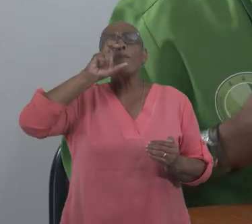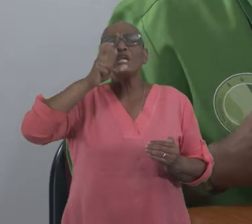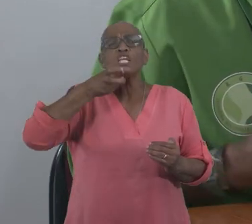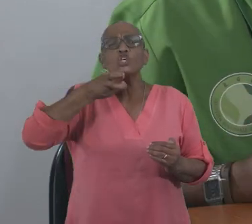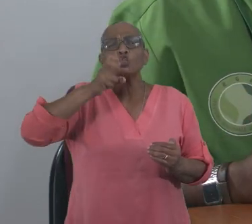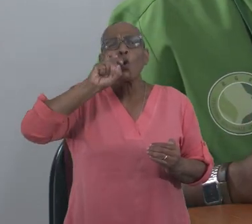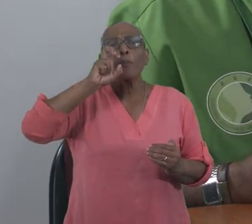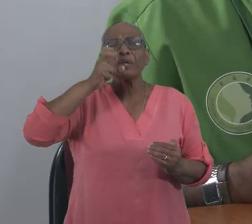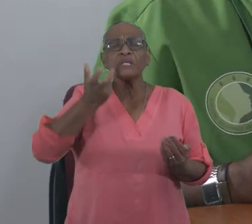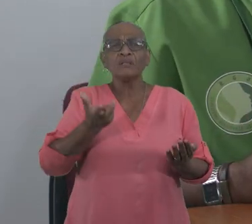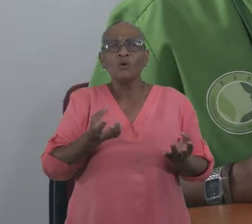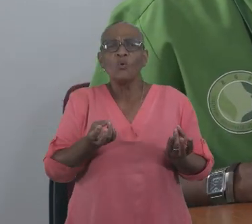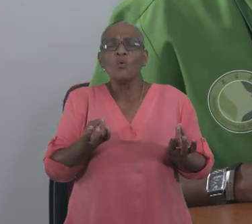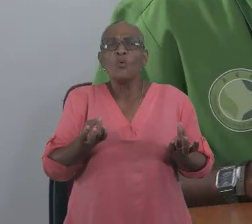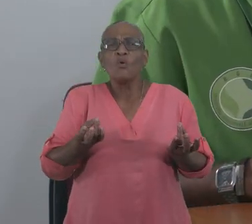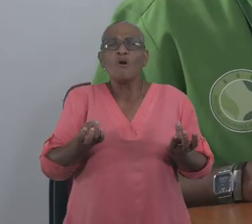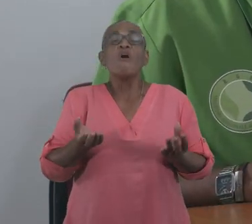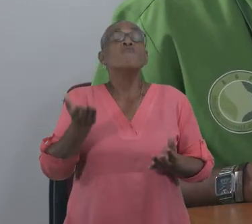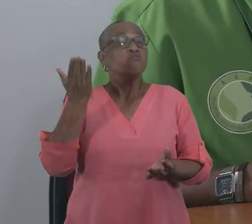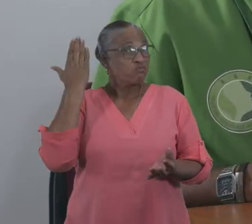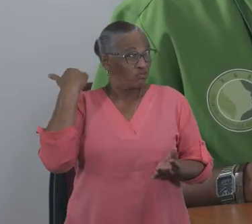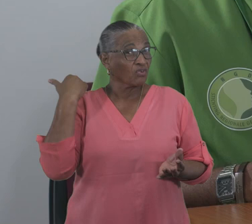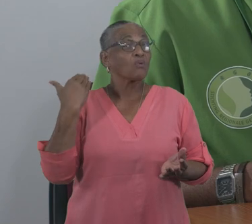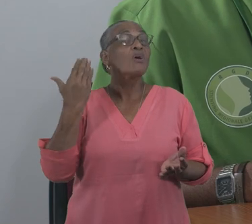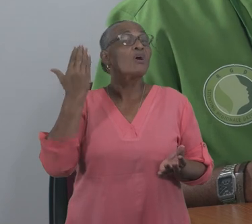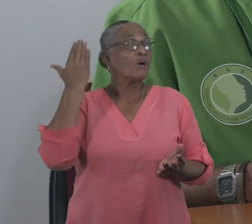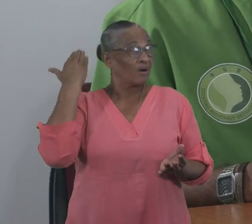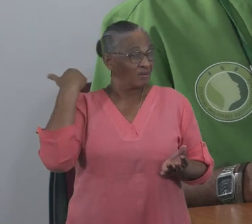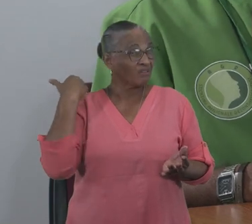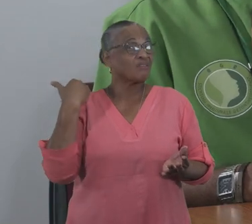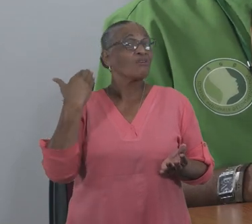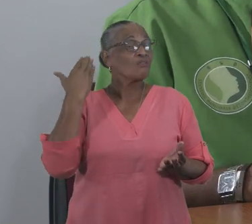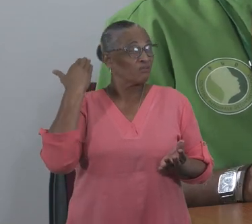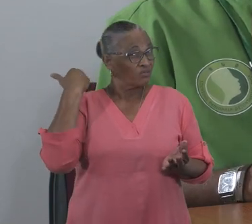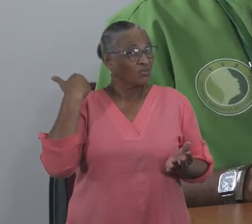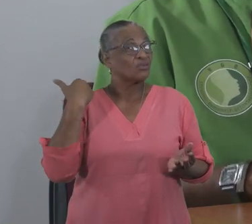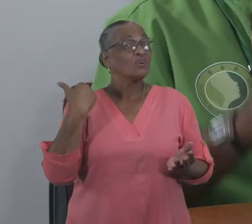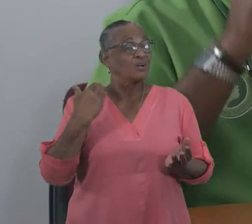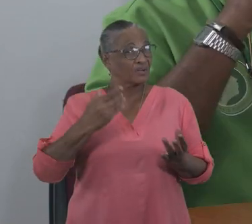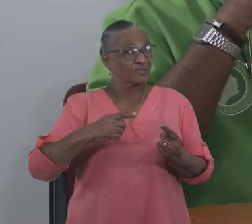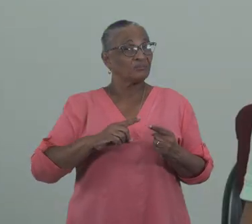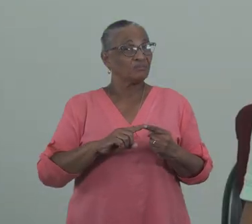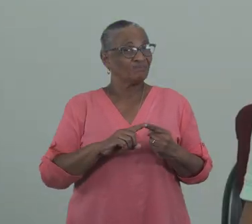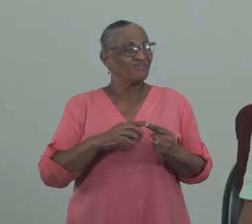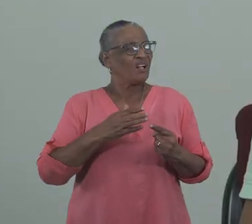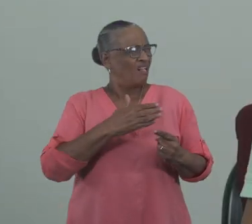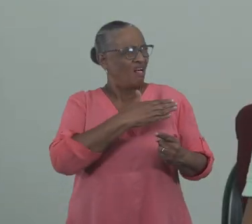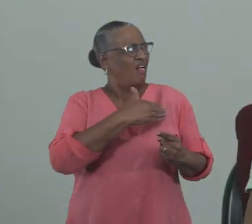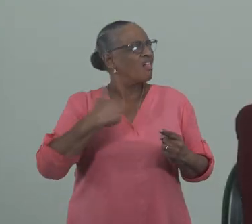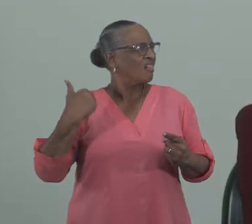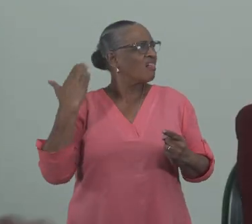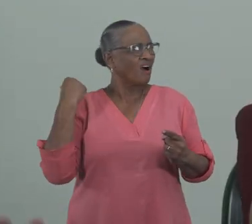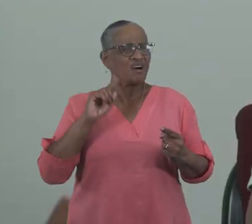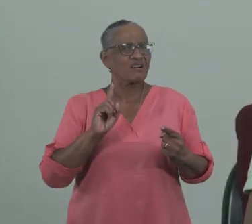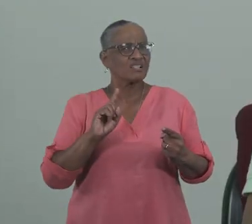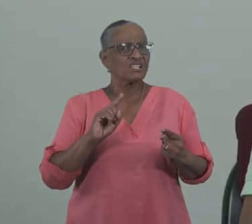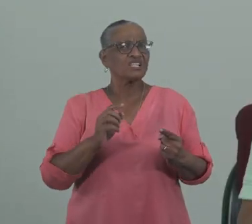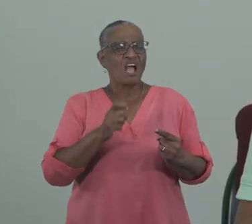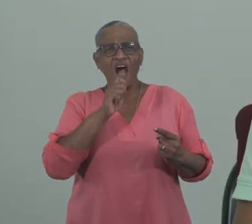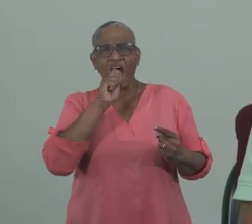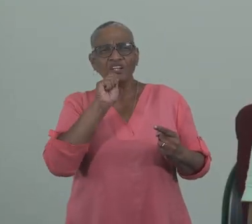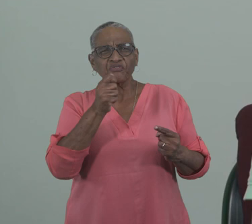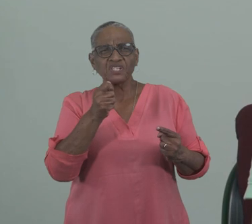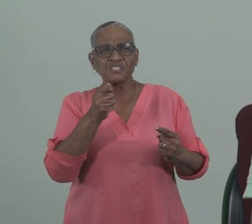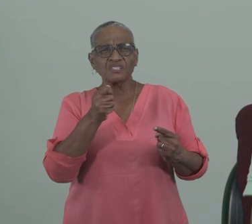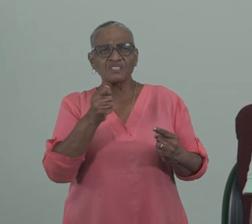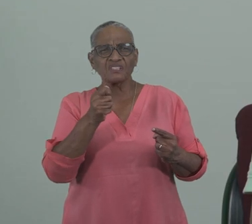van alcohol dan? Wel, vroeger, kotak, niet zo heel lang geleden werd